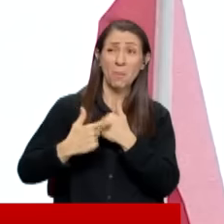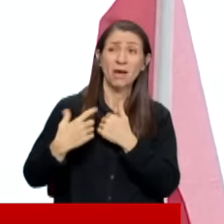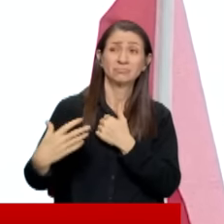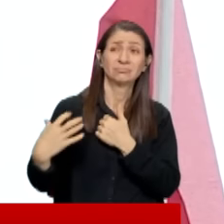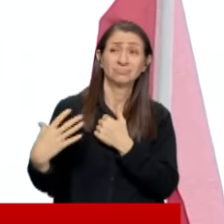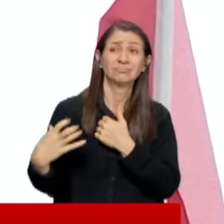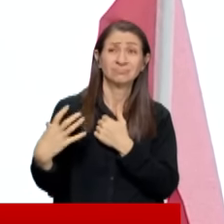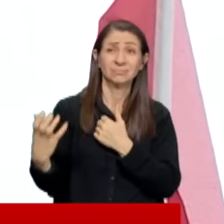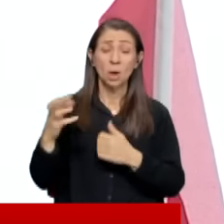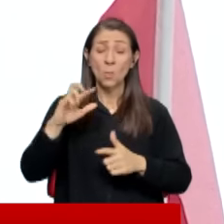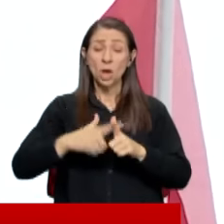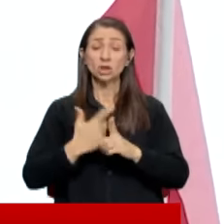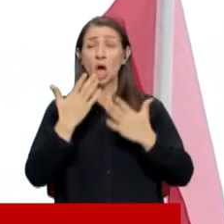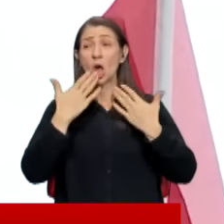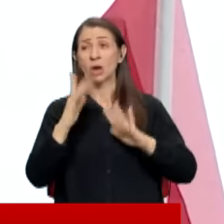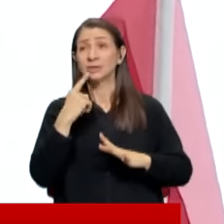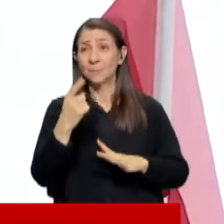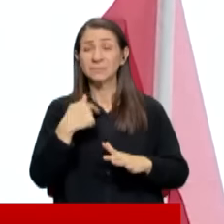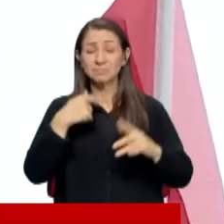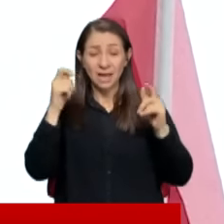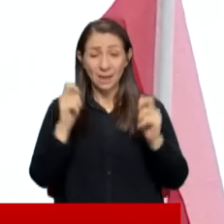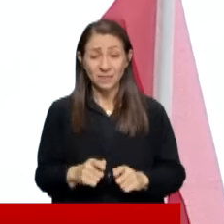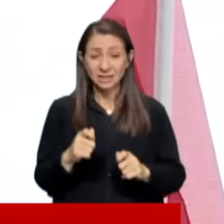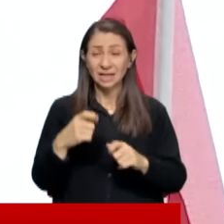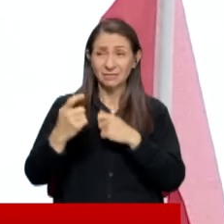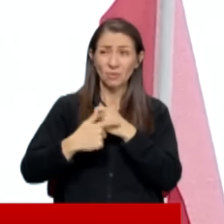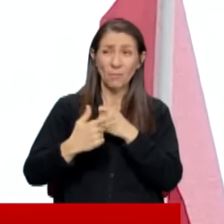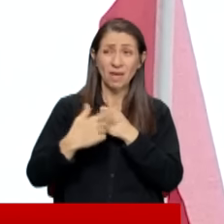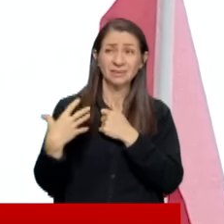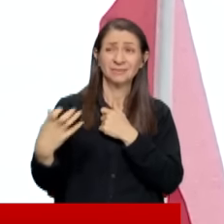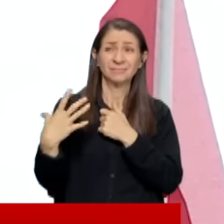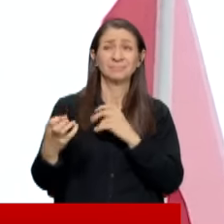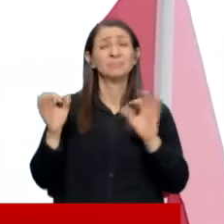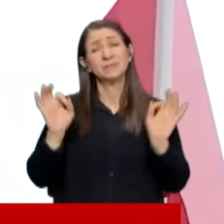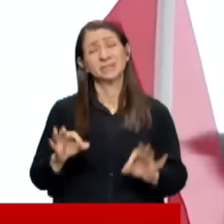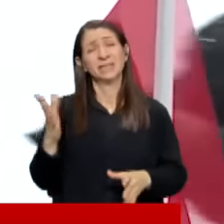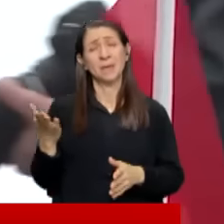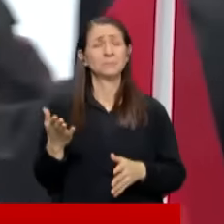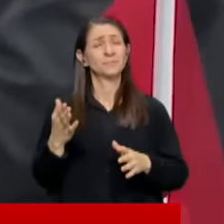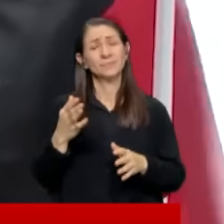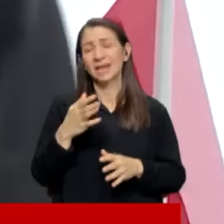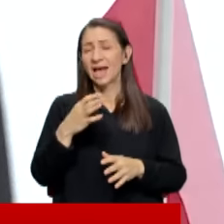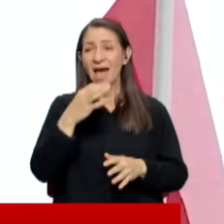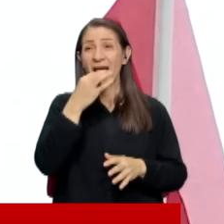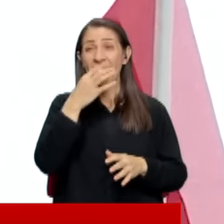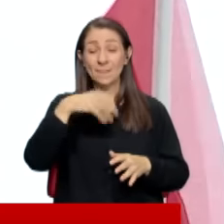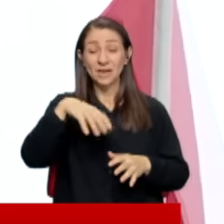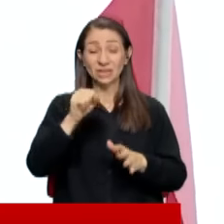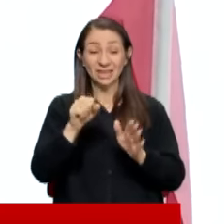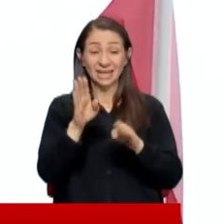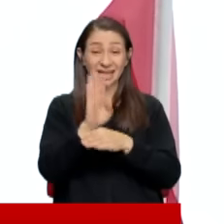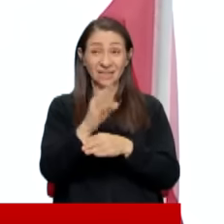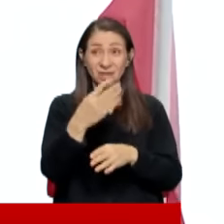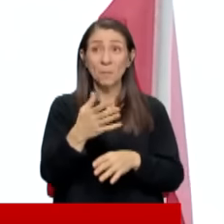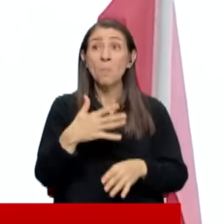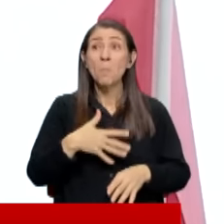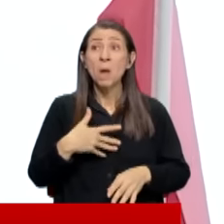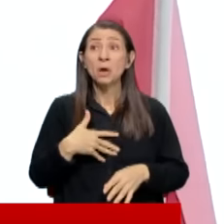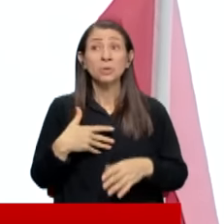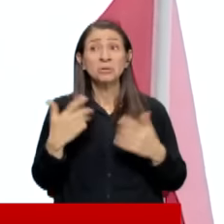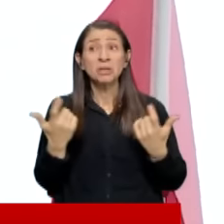dedi. Projesi yok deyip bizim yaptıklarımızı taklit etmeye başladılar. Başkent kart vereceklermiş. Merak